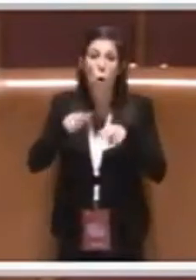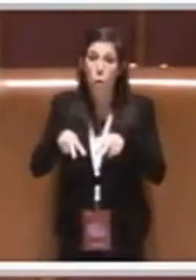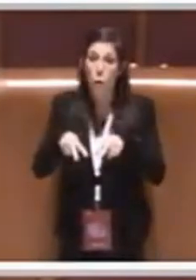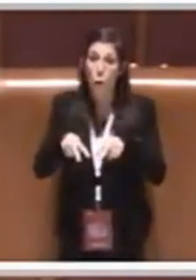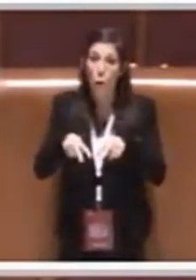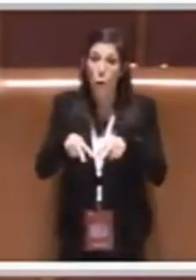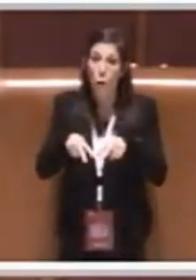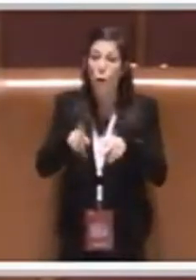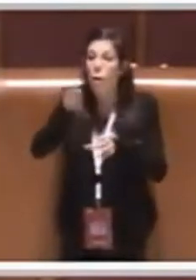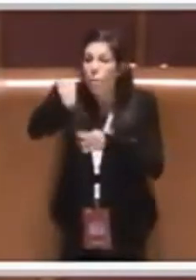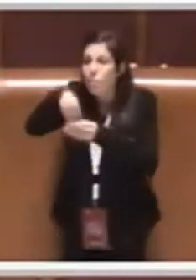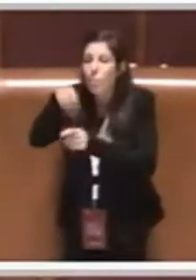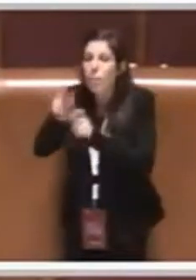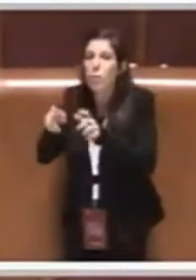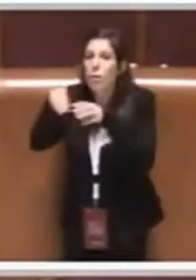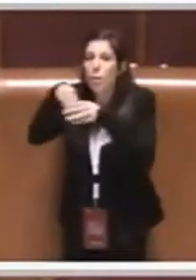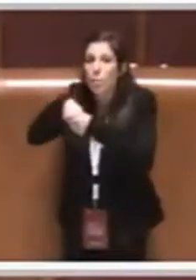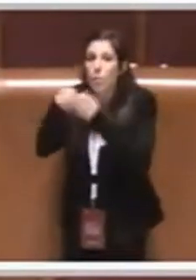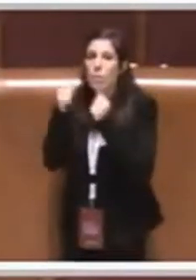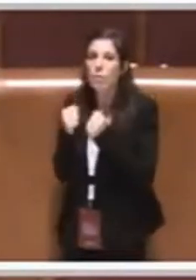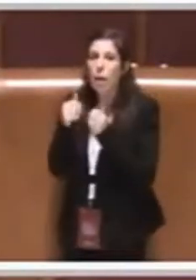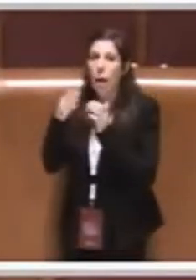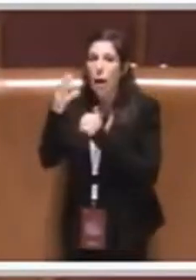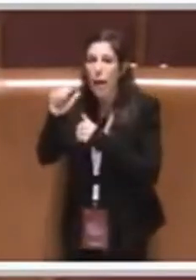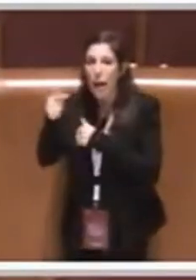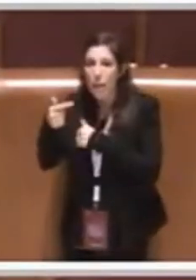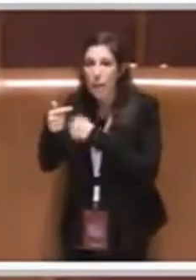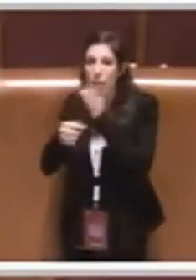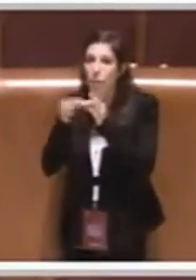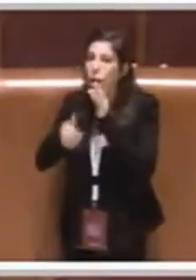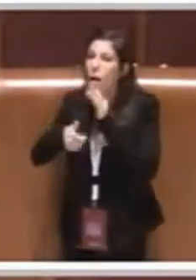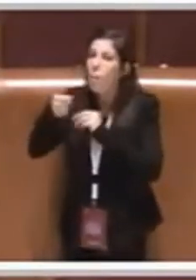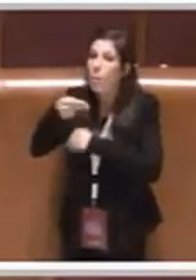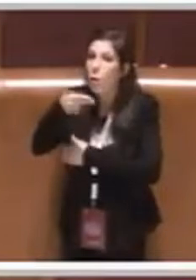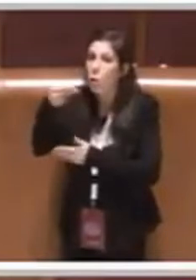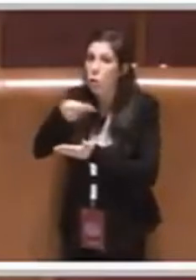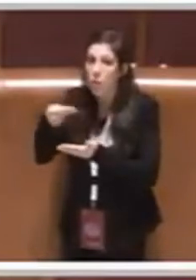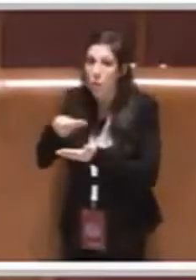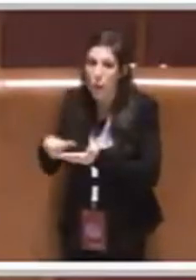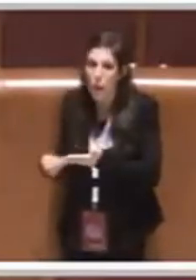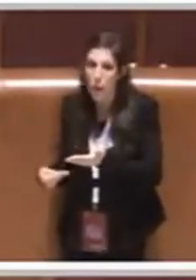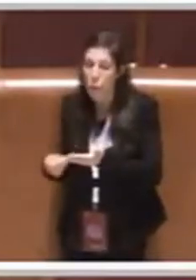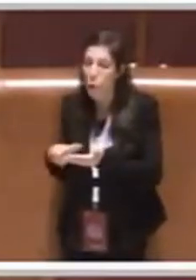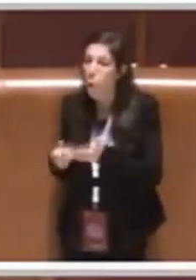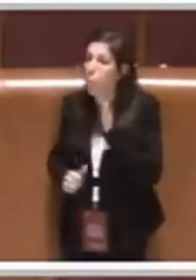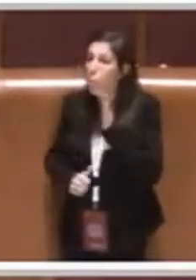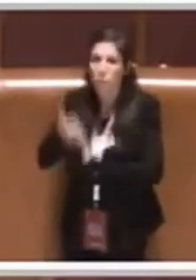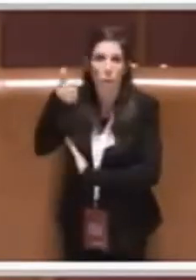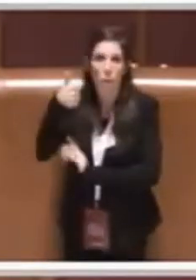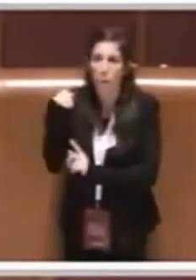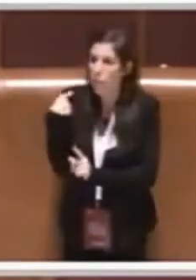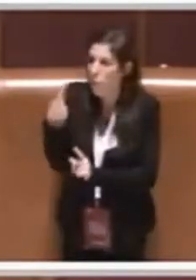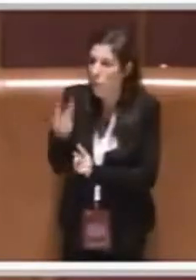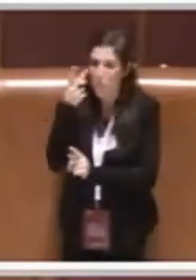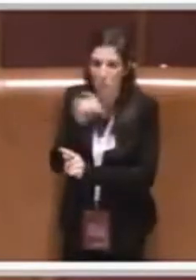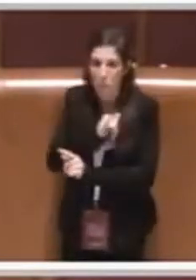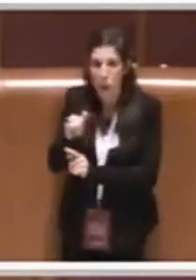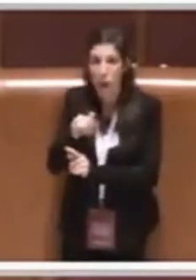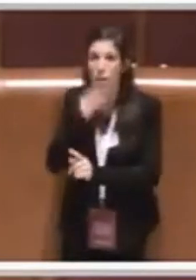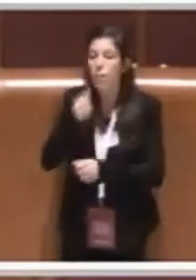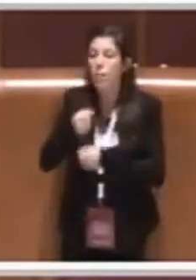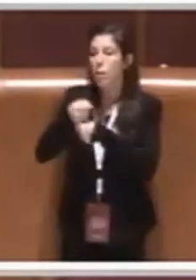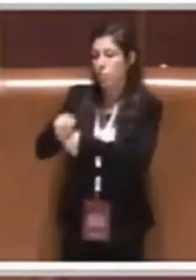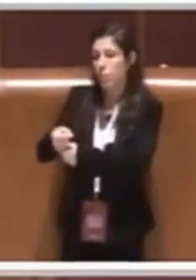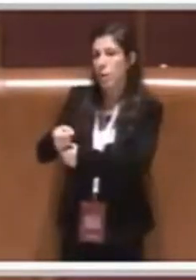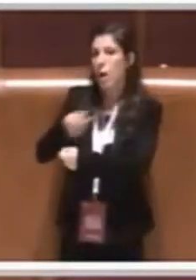all'interno dei CAT. Quindi questo è un primo censimento, non era mai stato fatto prima, che riguarda il titolo di assegnazione,